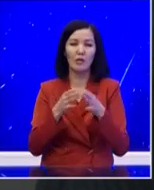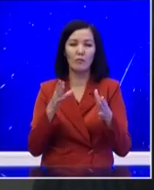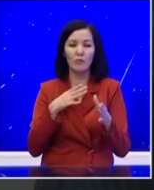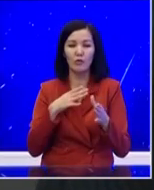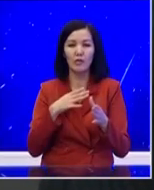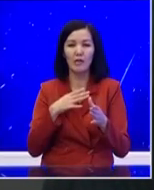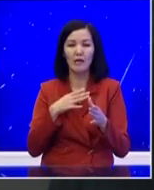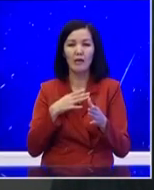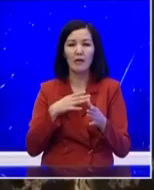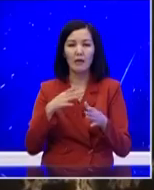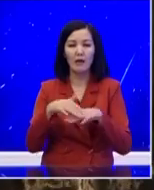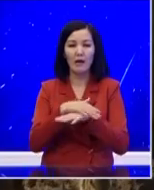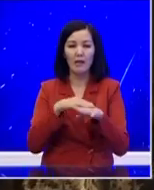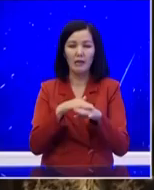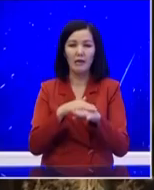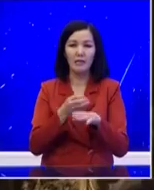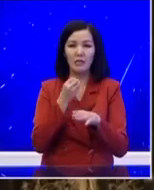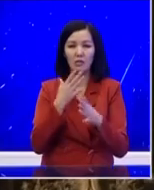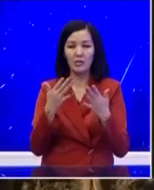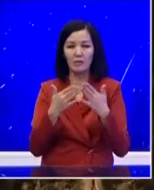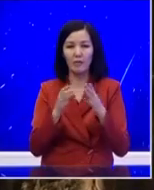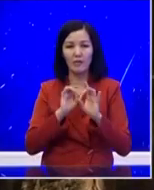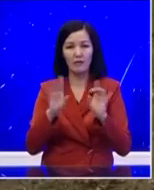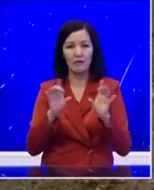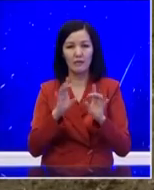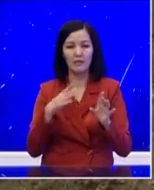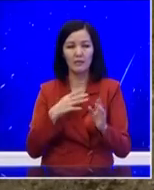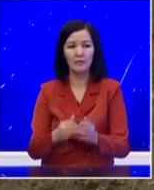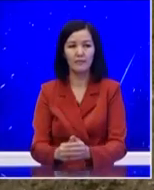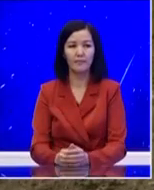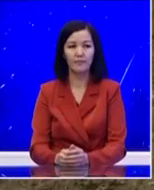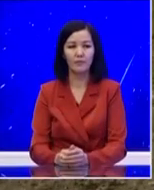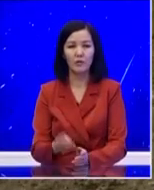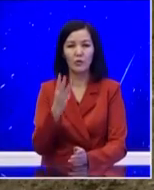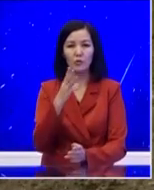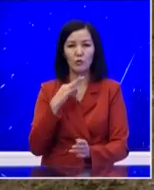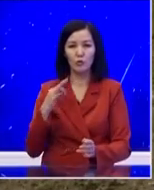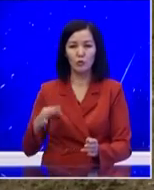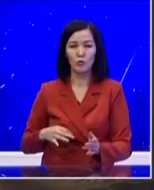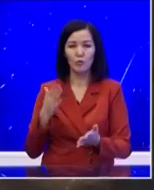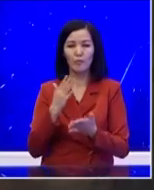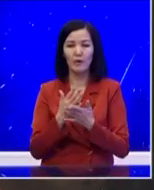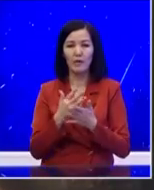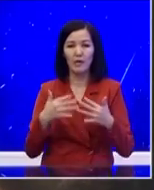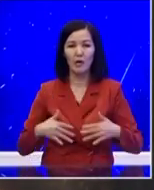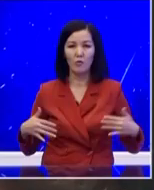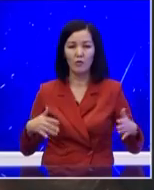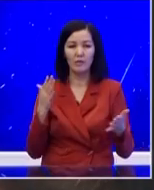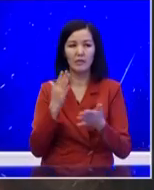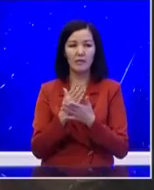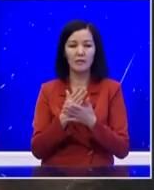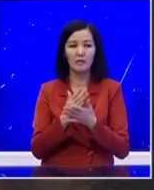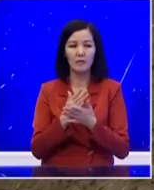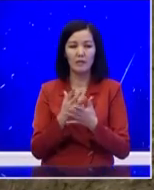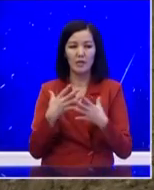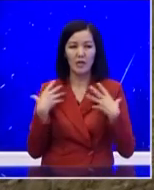Ал елге деген ақ тілеуі де аузынан түскен емес. Үш ұлым бар, малды бағып жатыр шаруалықта.